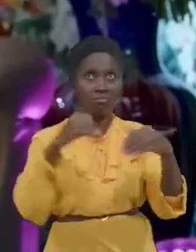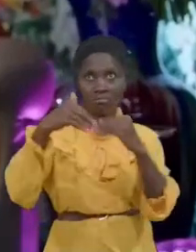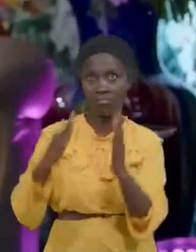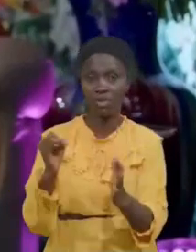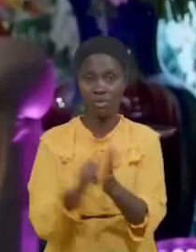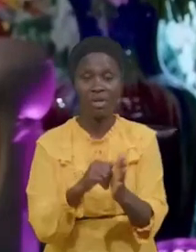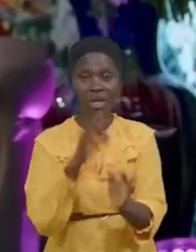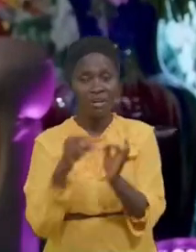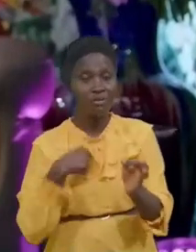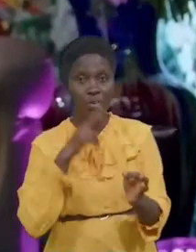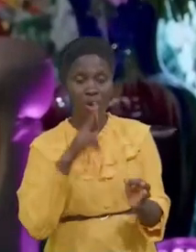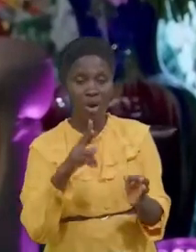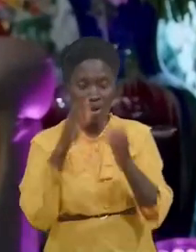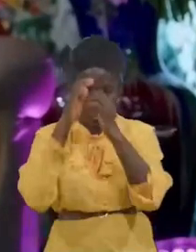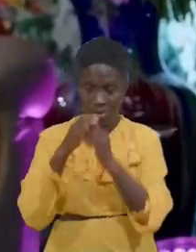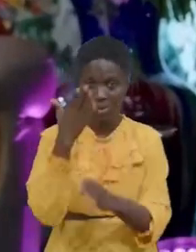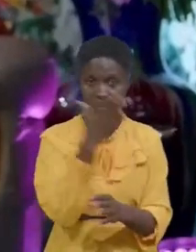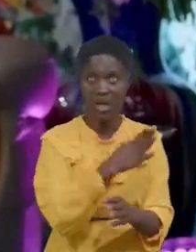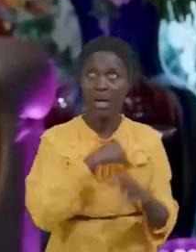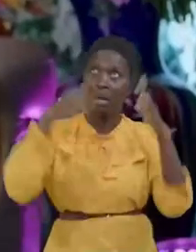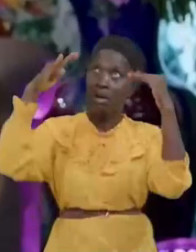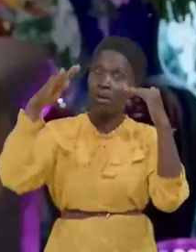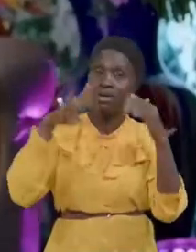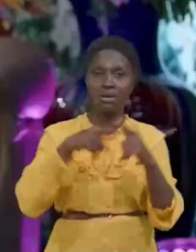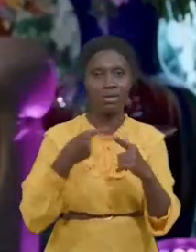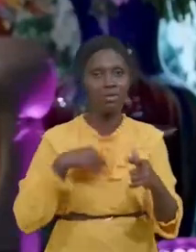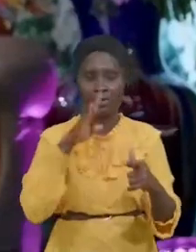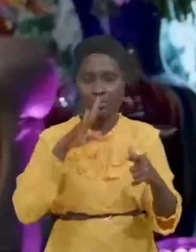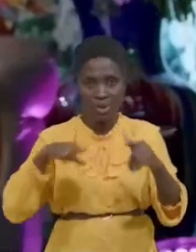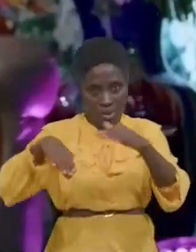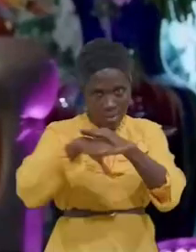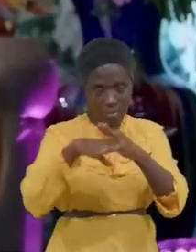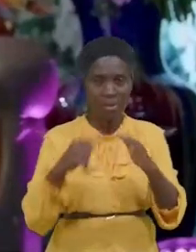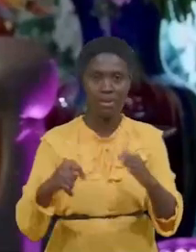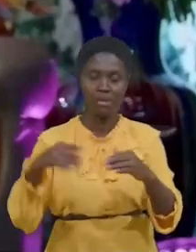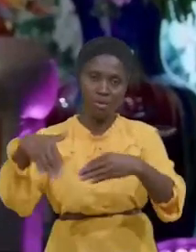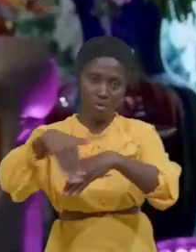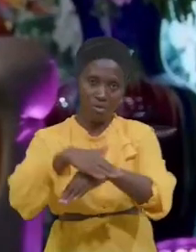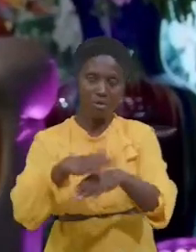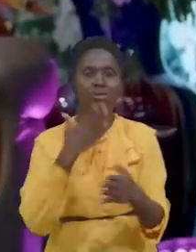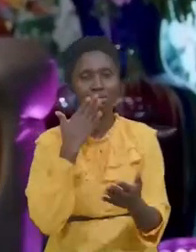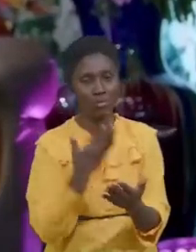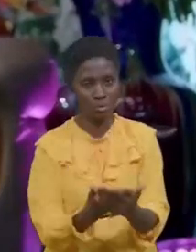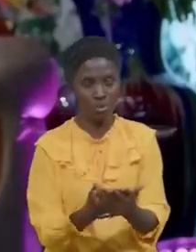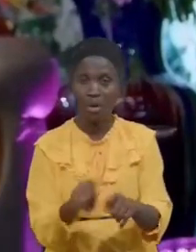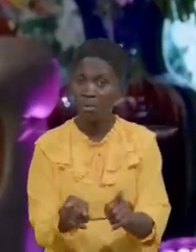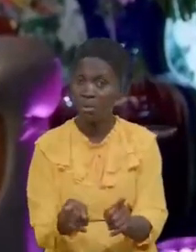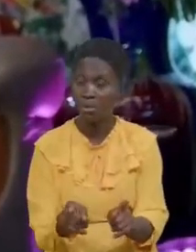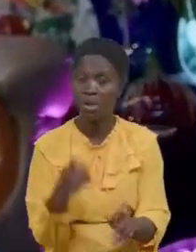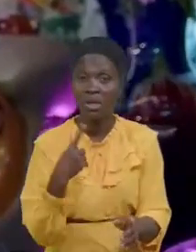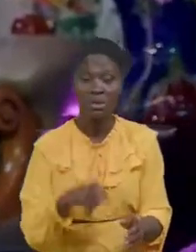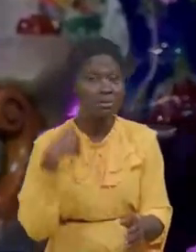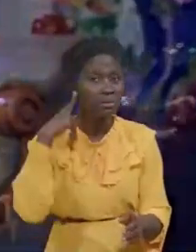lorsque nous adorons, quand il pleut, nous serons à l'abri de la pluie. C'est bon. Mais l'or